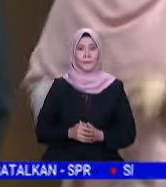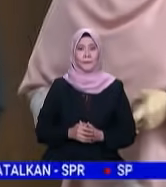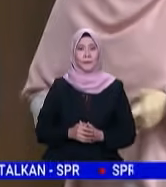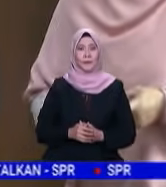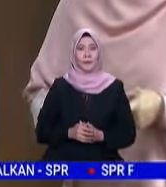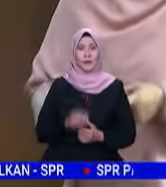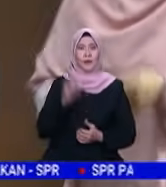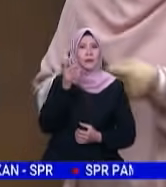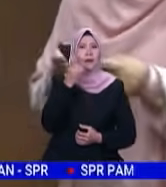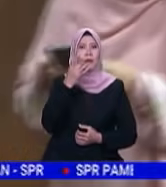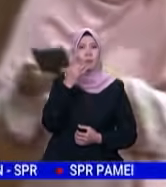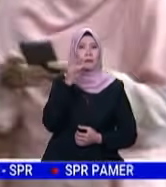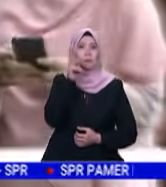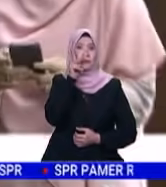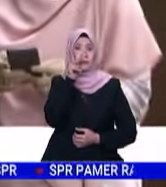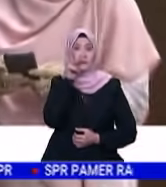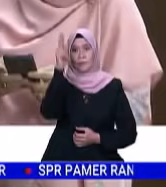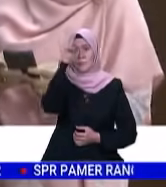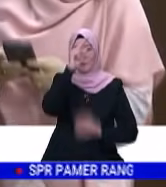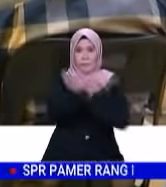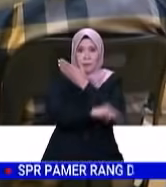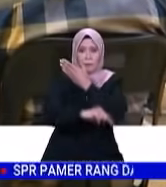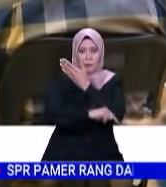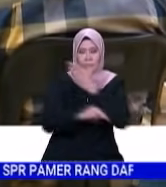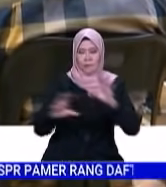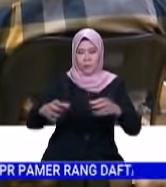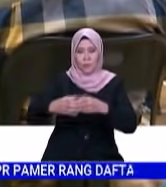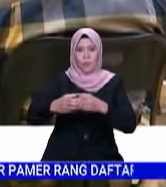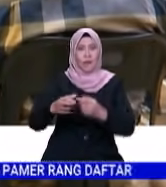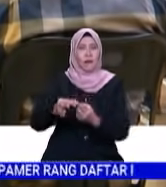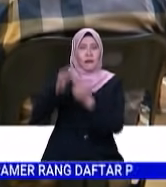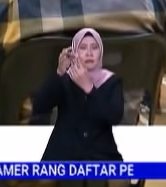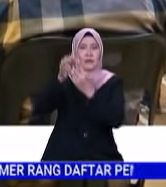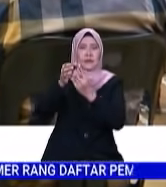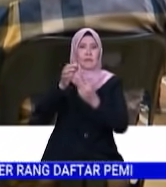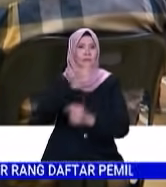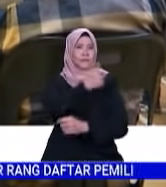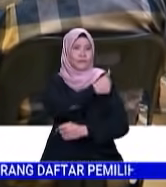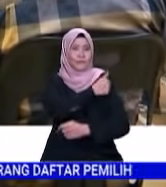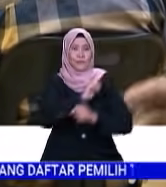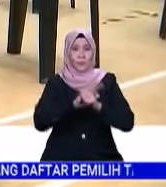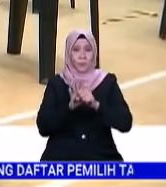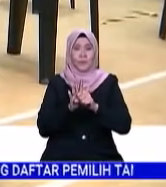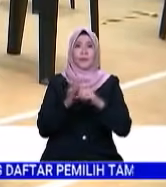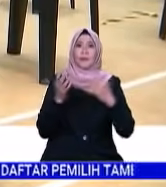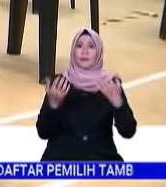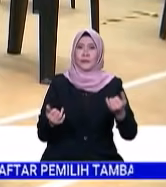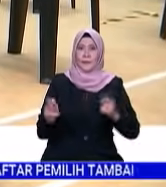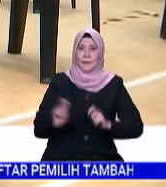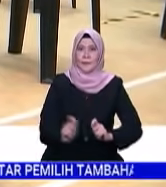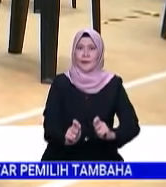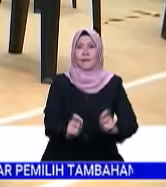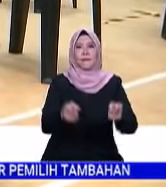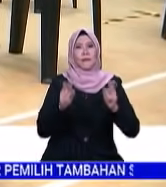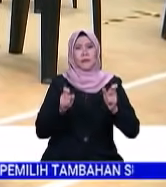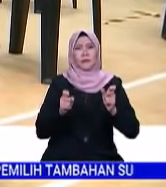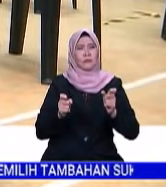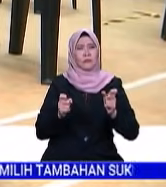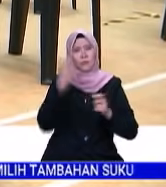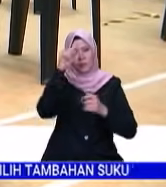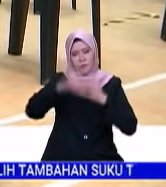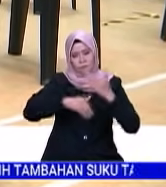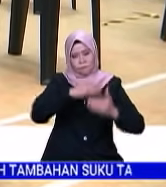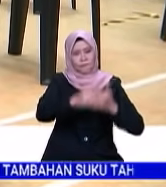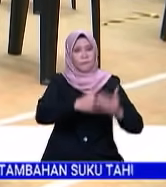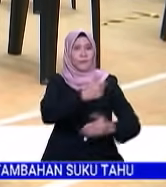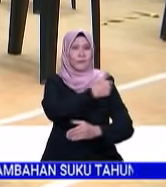Di Alostar Kedah, Kerajaan Negeri melalui pasukan petugas khas imunisasi COVID-19 akan mengambil tindakan segera bagi mempercepat